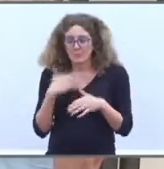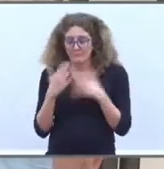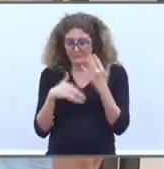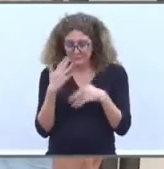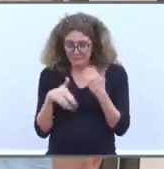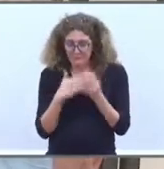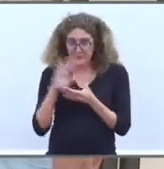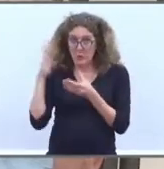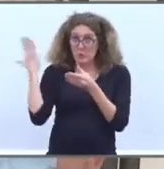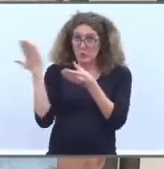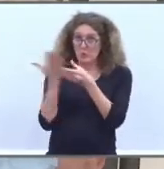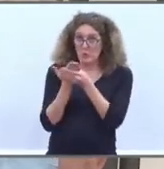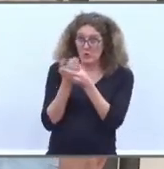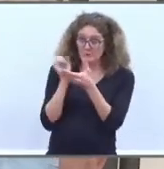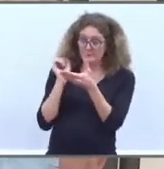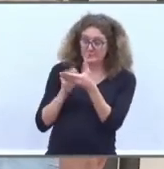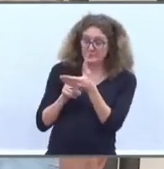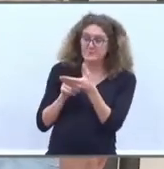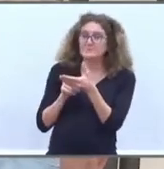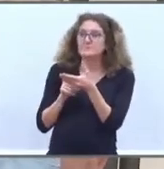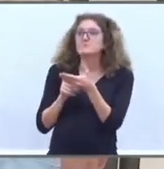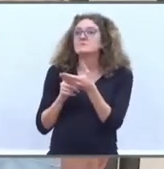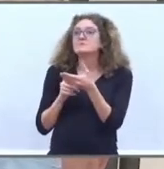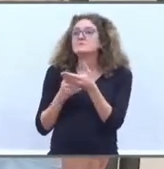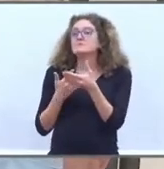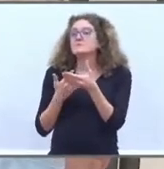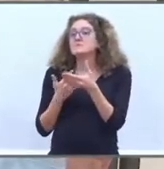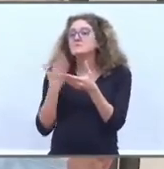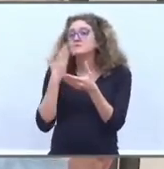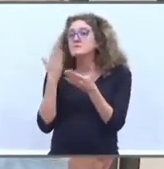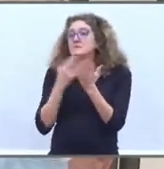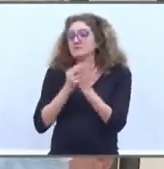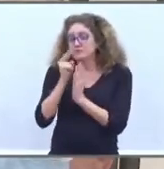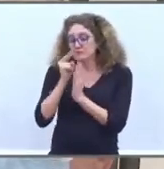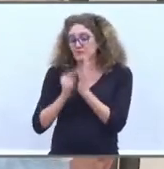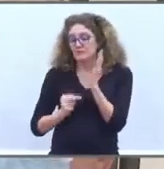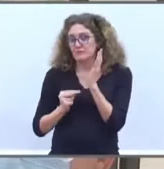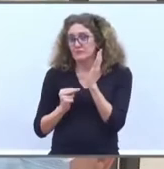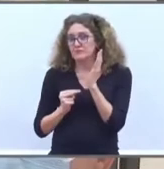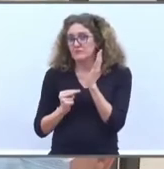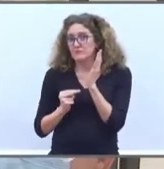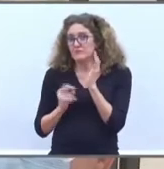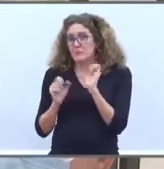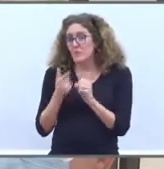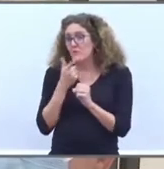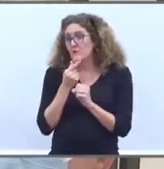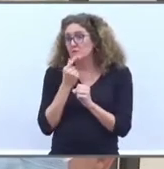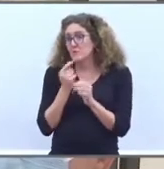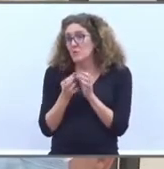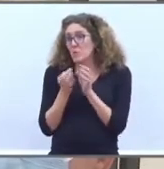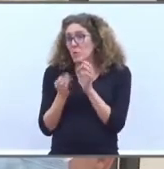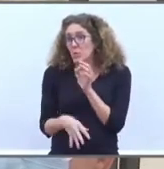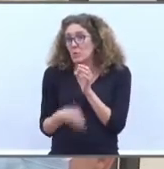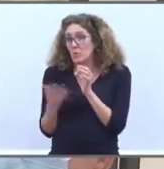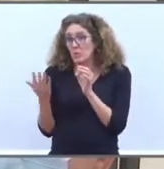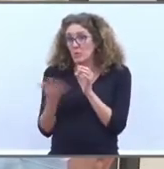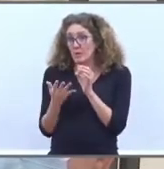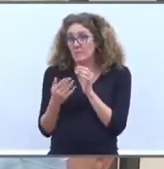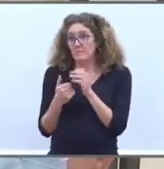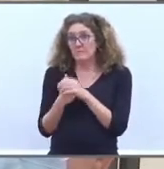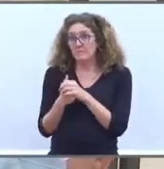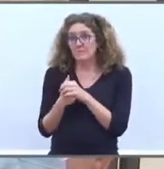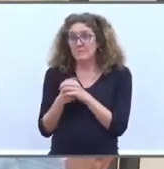compte, lorsqu'on l'examine, on peut conclure très facilement au fait qu'il est de nature